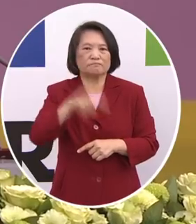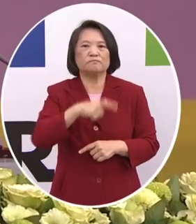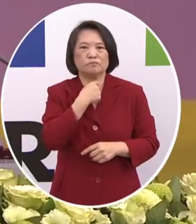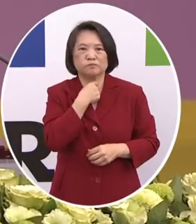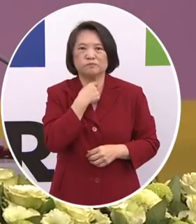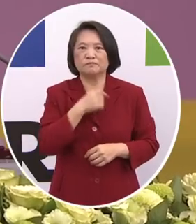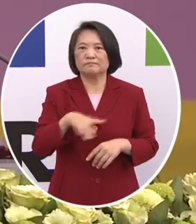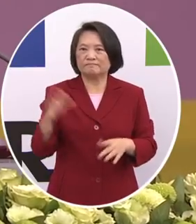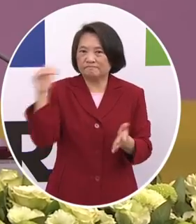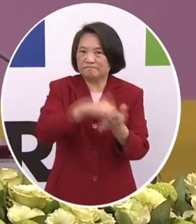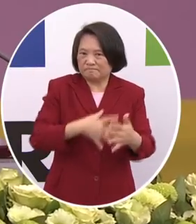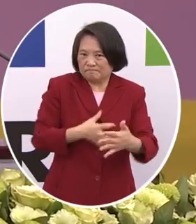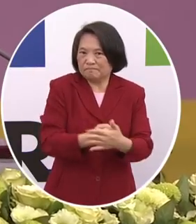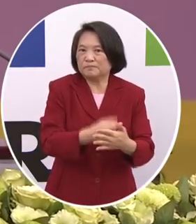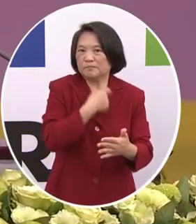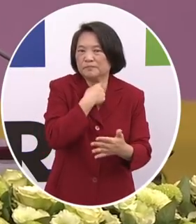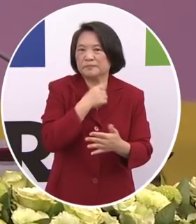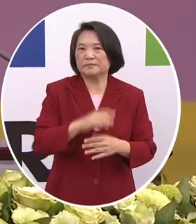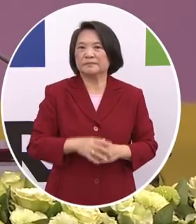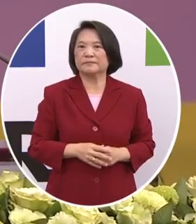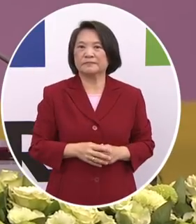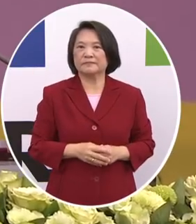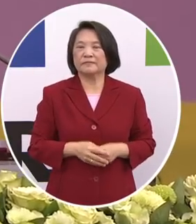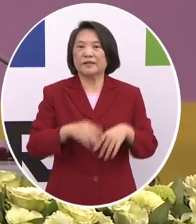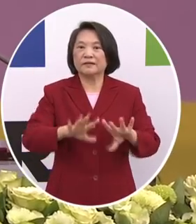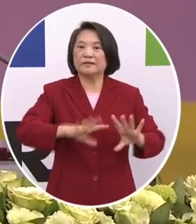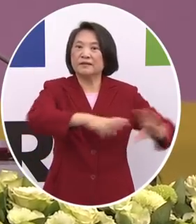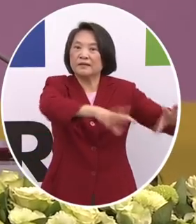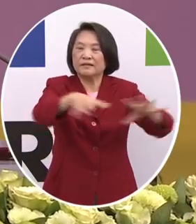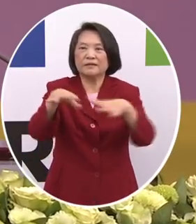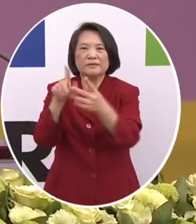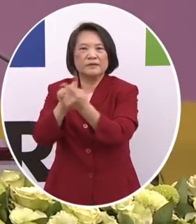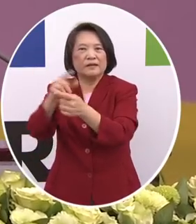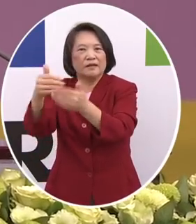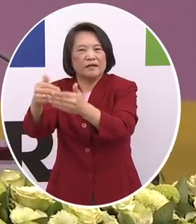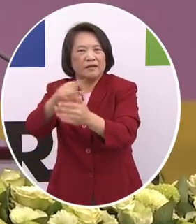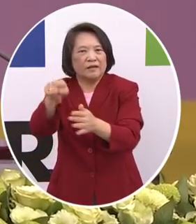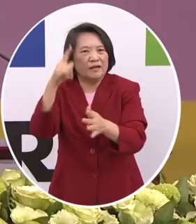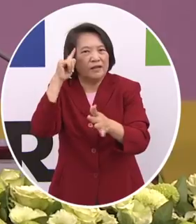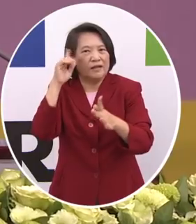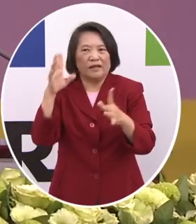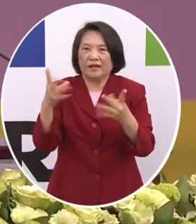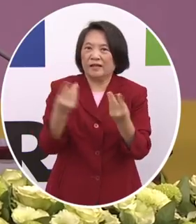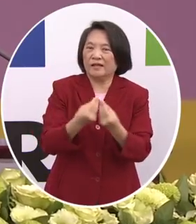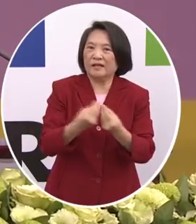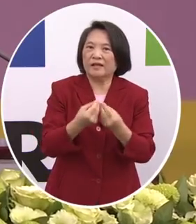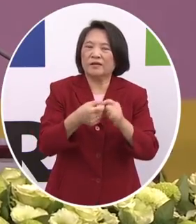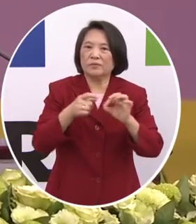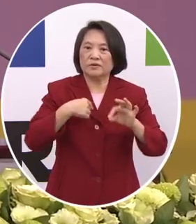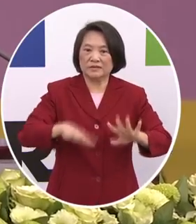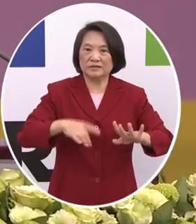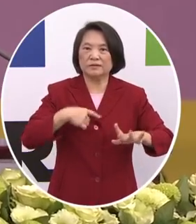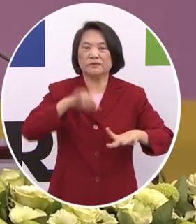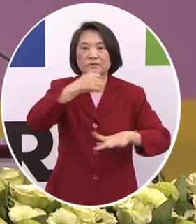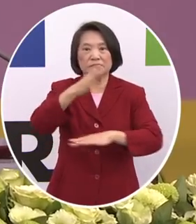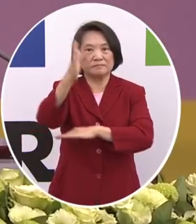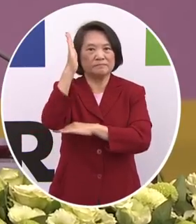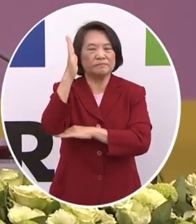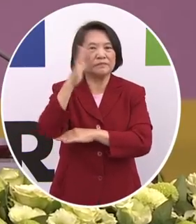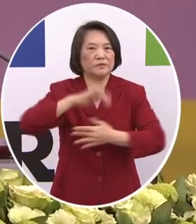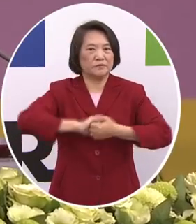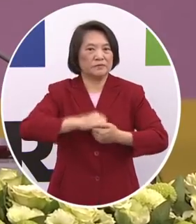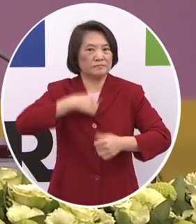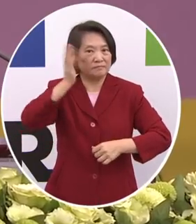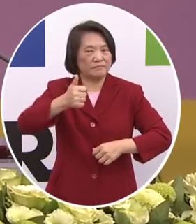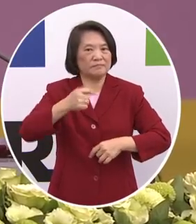底。当全世界都在因应中国势力扩张的同时，我所领导的政府要让世